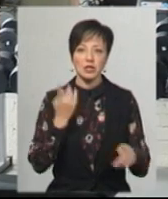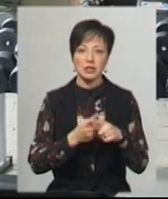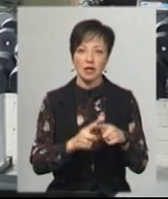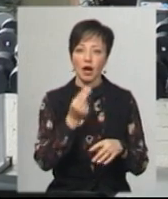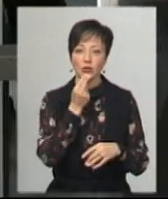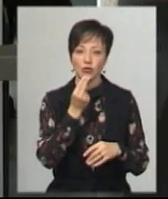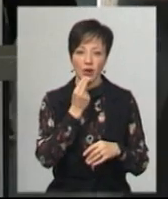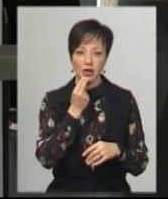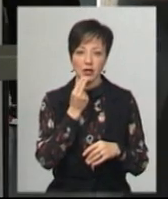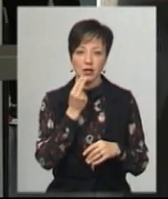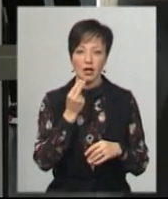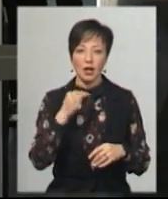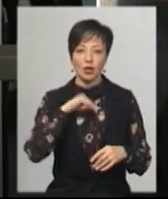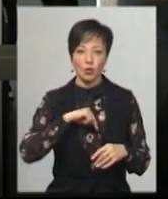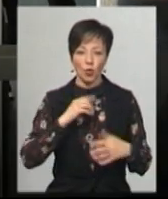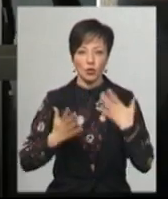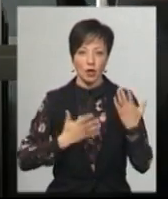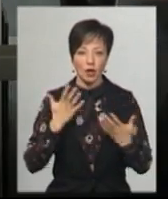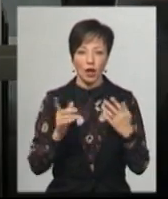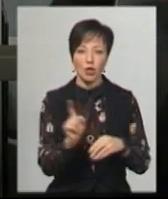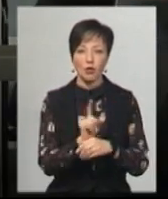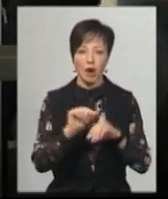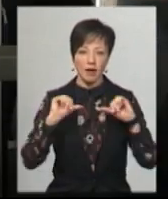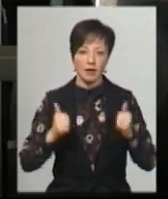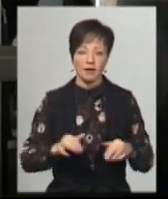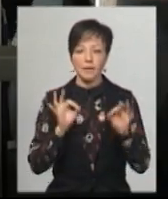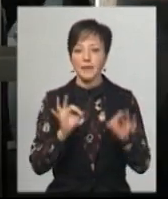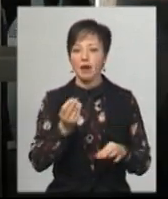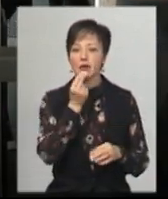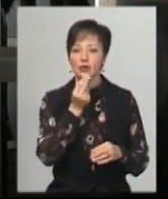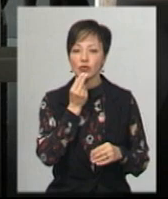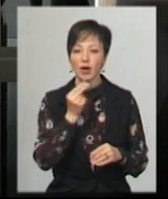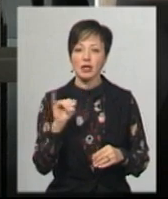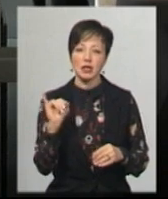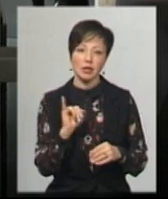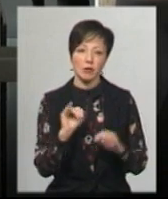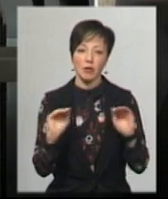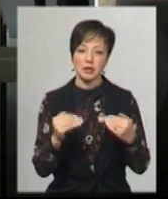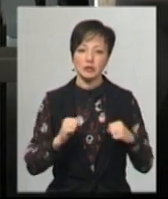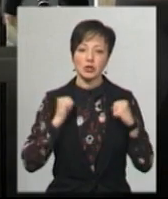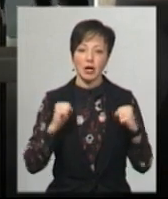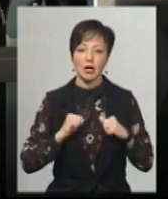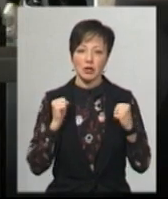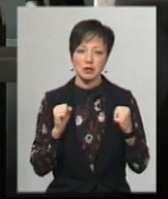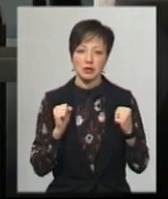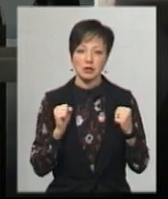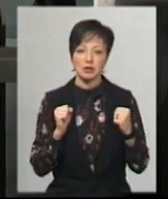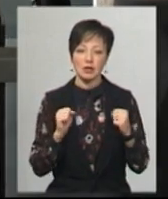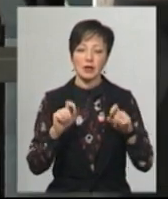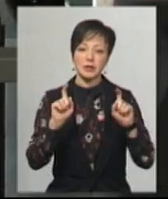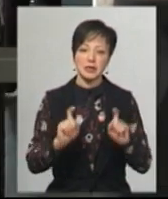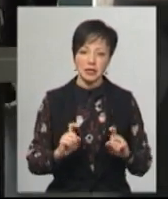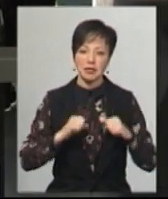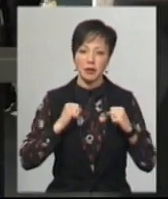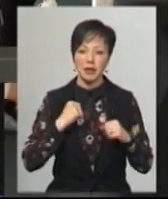харчування. Тонус організму і нормальний вигляд – це правильне харчування. Ну і по мінімуму старалася присідати. Плюс в